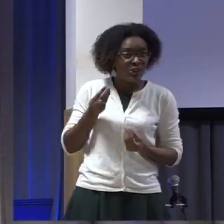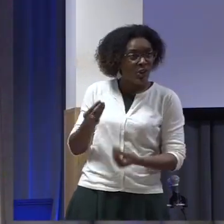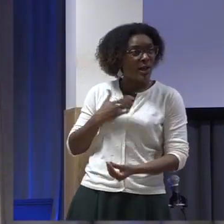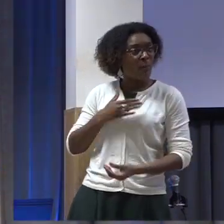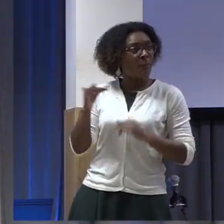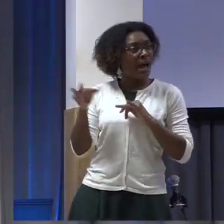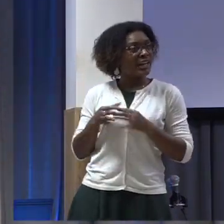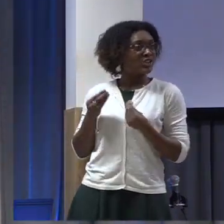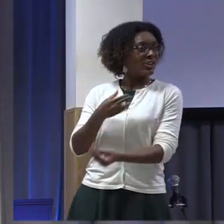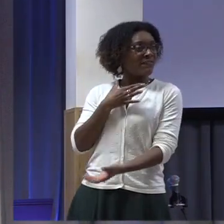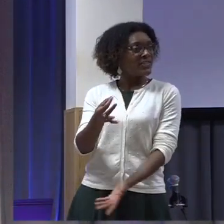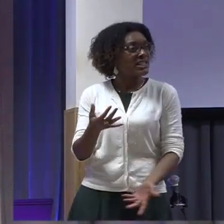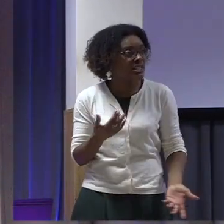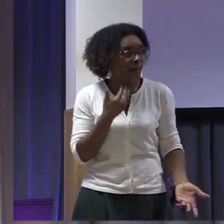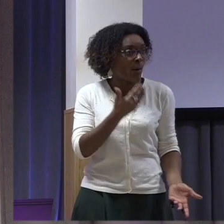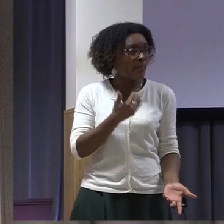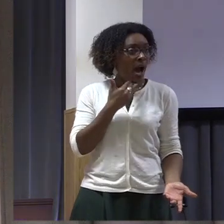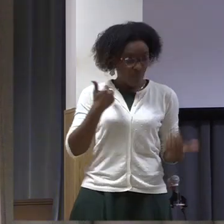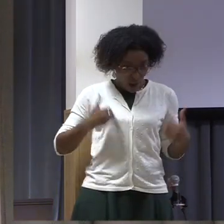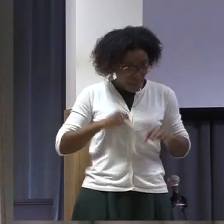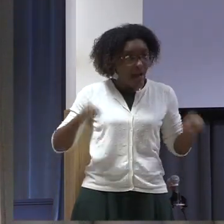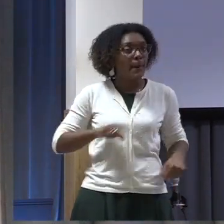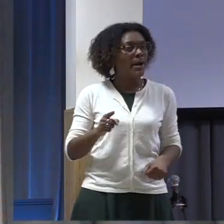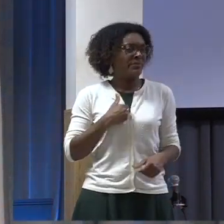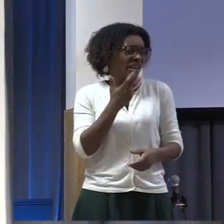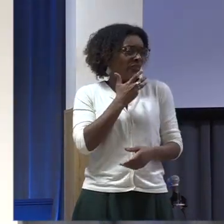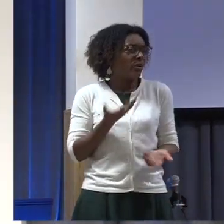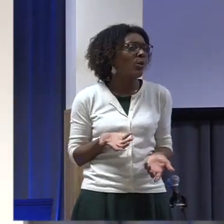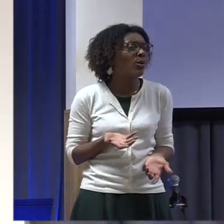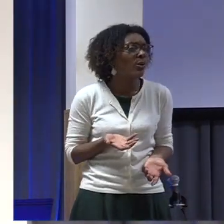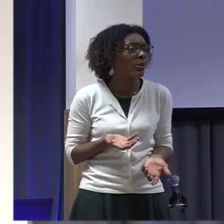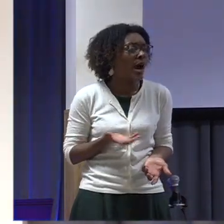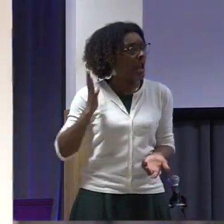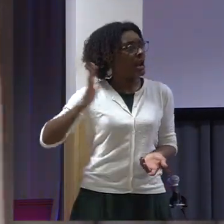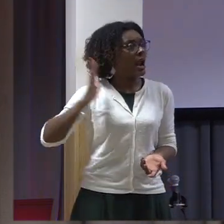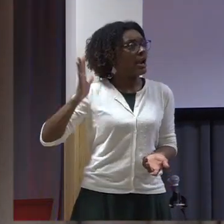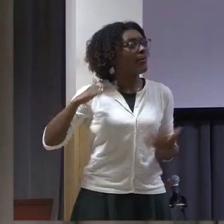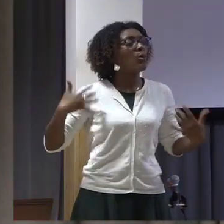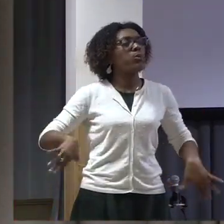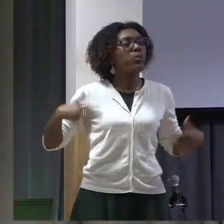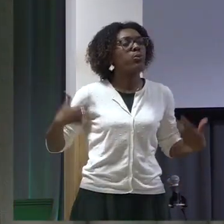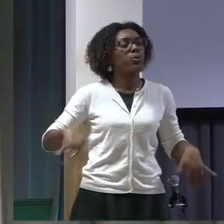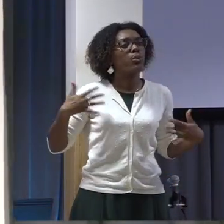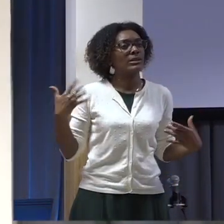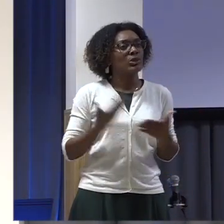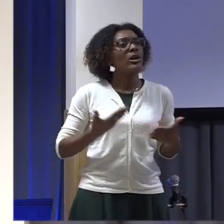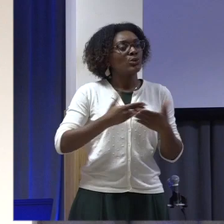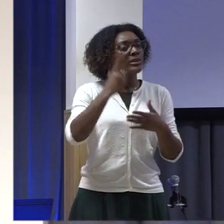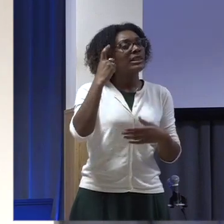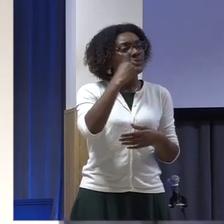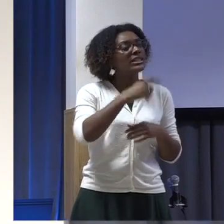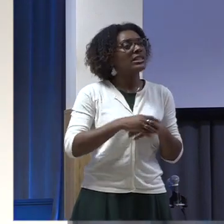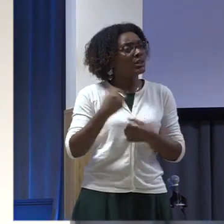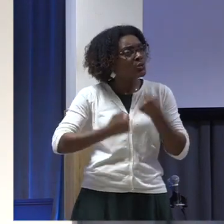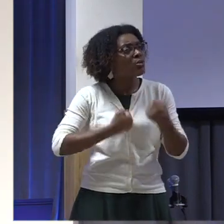communauté humaine la prolongation de mon nom et ça c'était une réalité une situation qui était